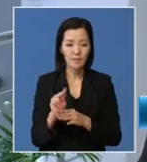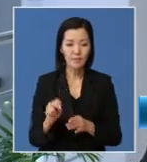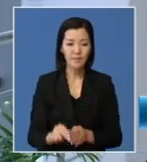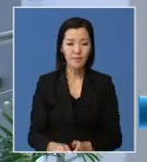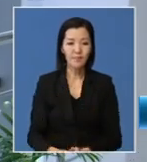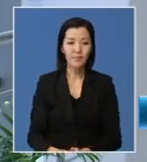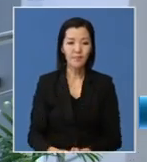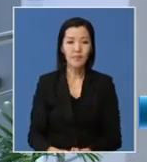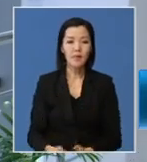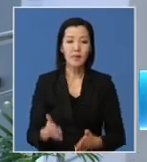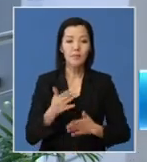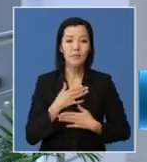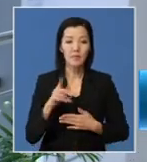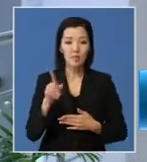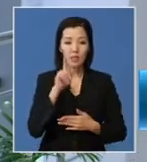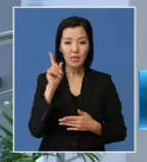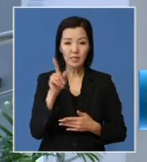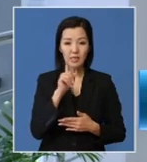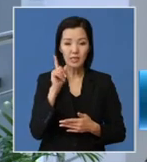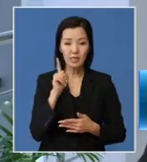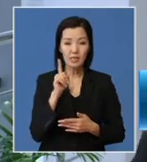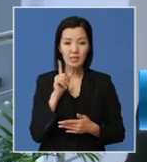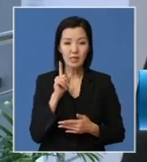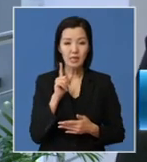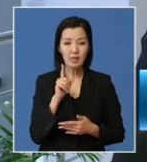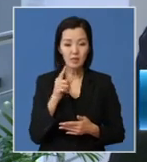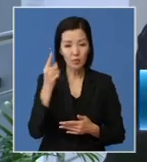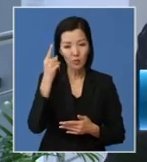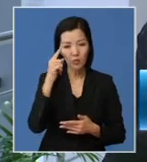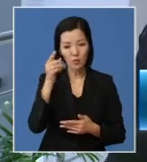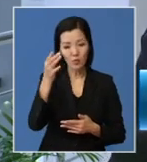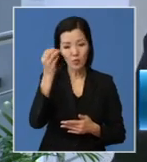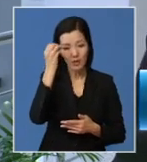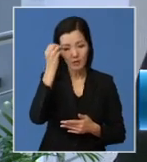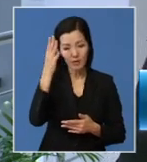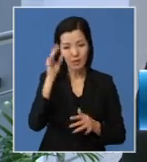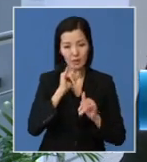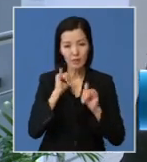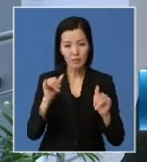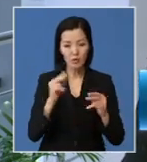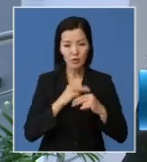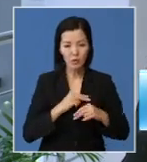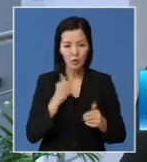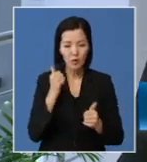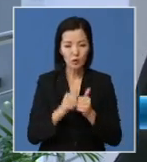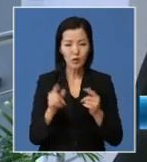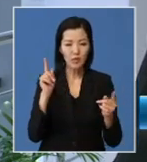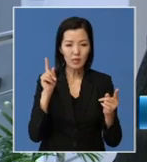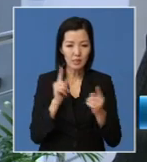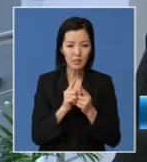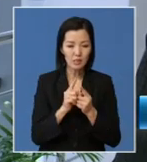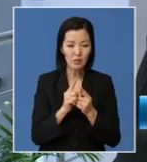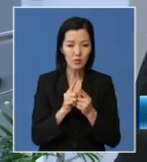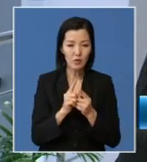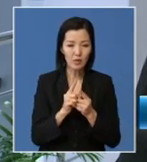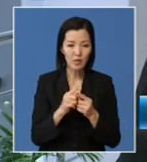наша кафедра. Біз жастардың қалыптасу, олардың ойлау қабілетіне жұмыс жасап келеміз. Күнделікті кездесу жиындарда, олардың